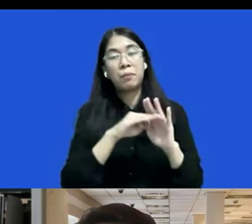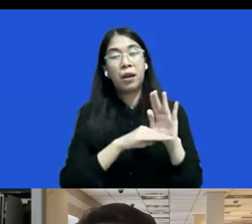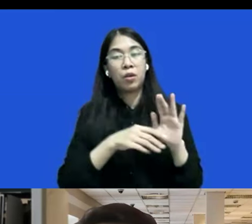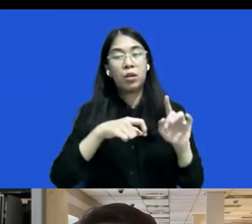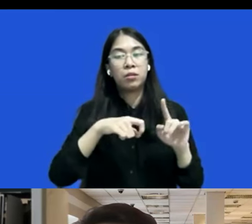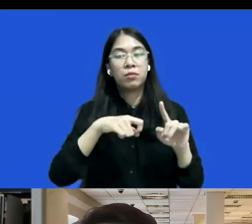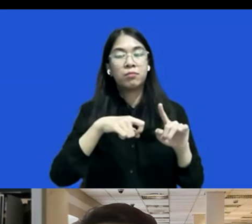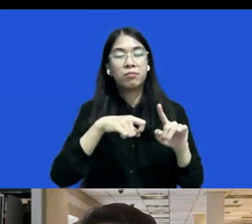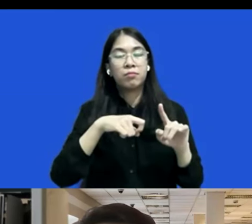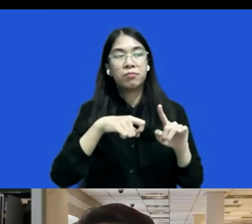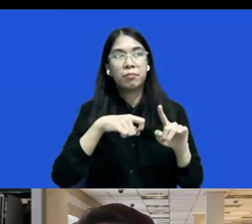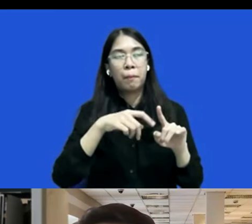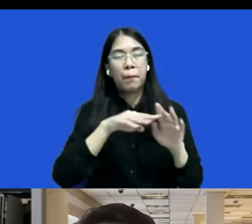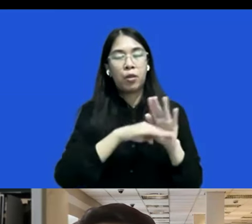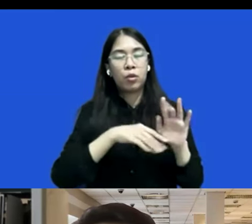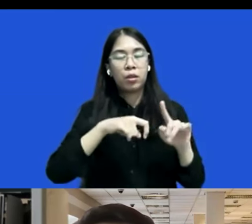semangat